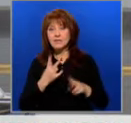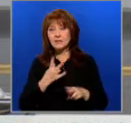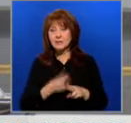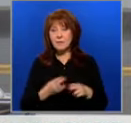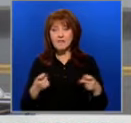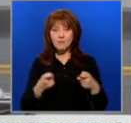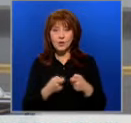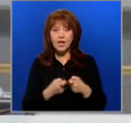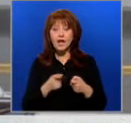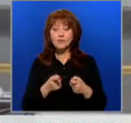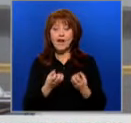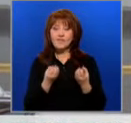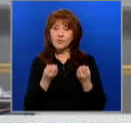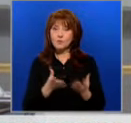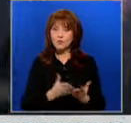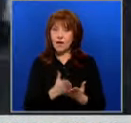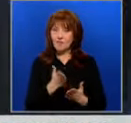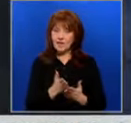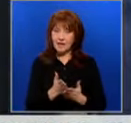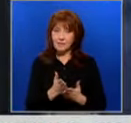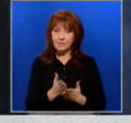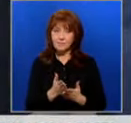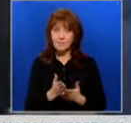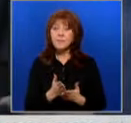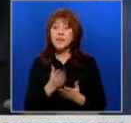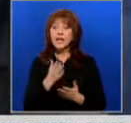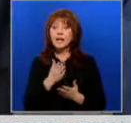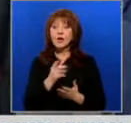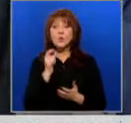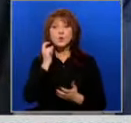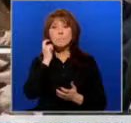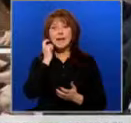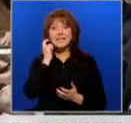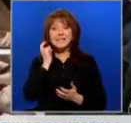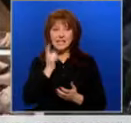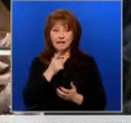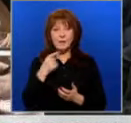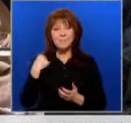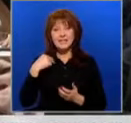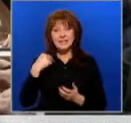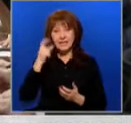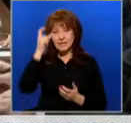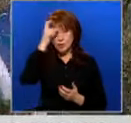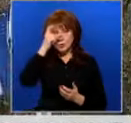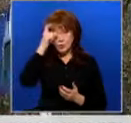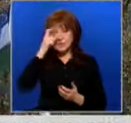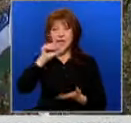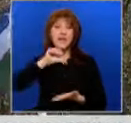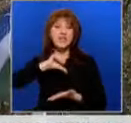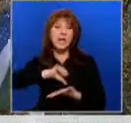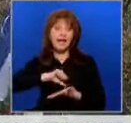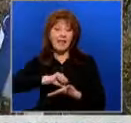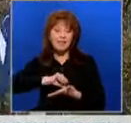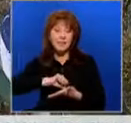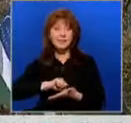трябва да се превърне във възможен вариант. На изток, в столицата на Узбекистан, Ташкент, президентите на Турция и Иран, Реджеп